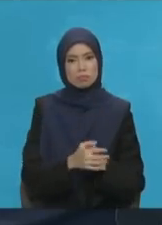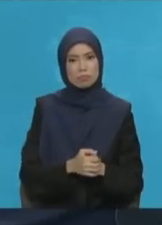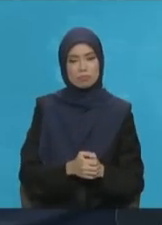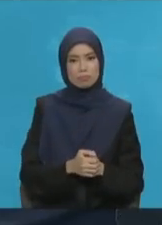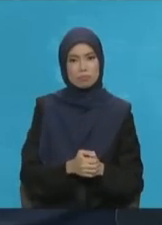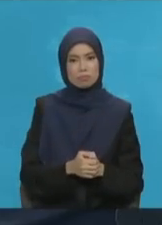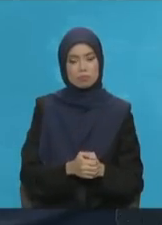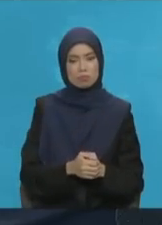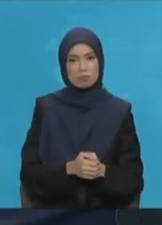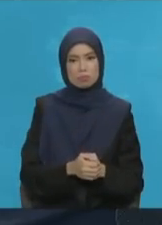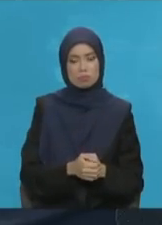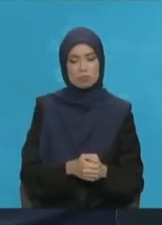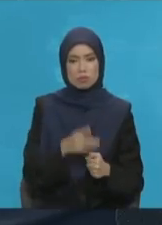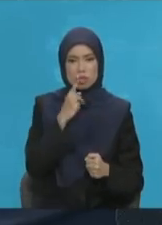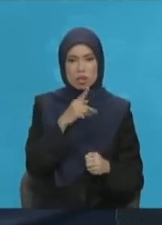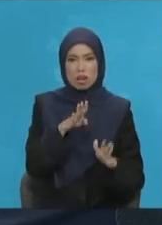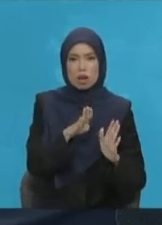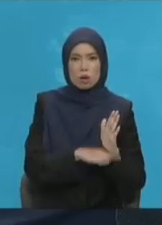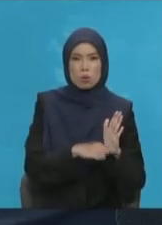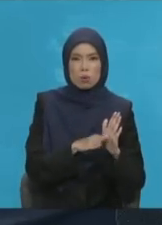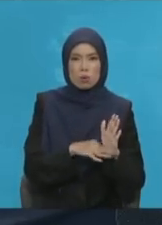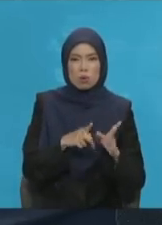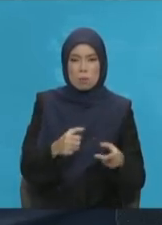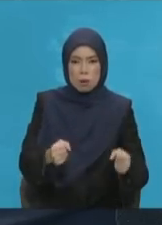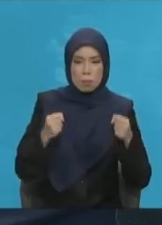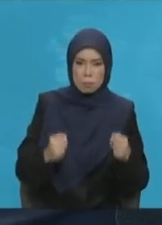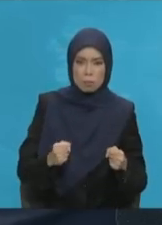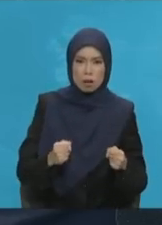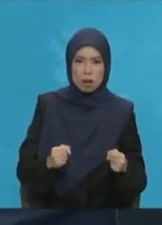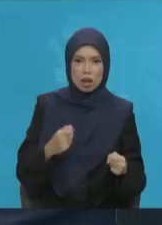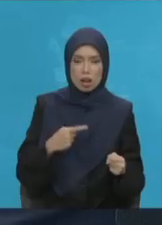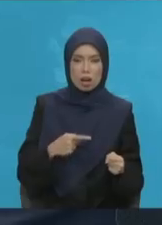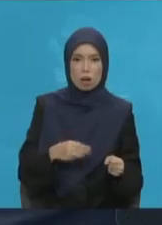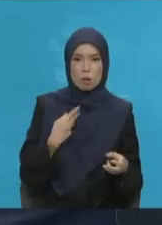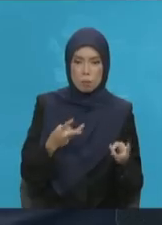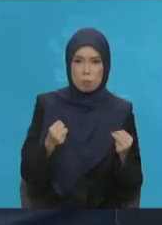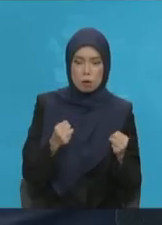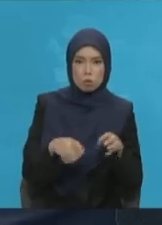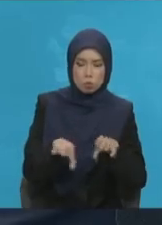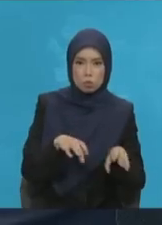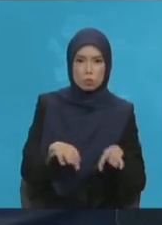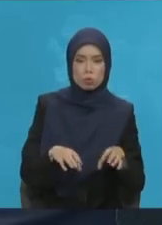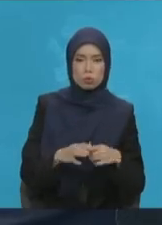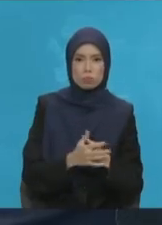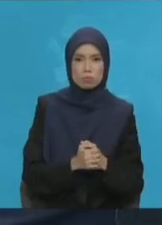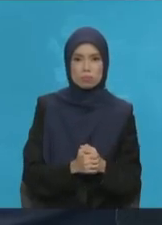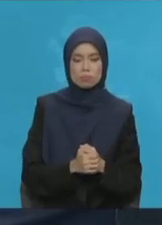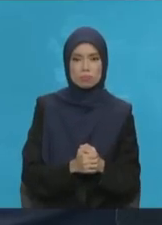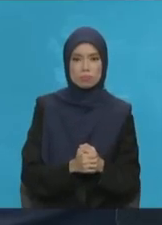ketegasan dalam mengambil satu-satu keputusan contohnya